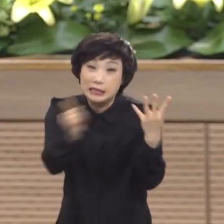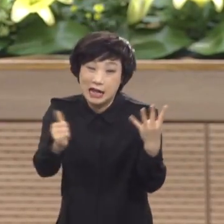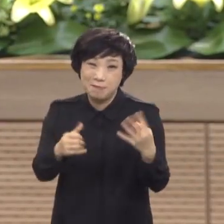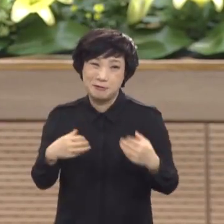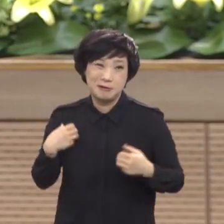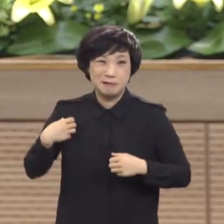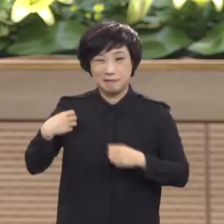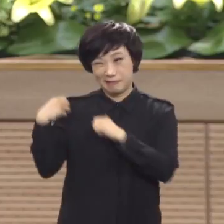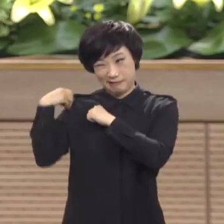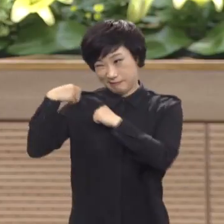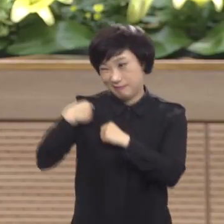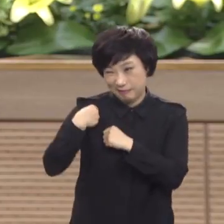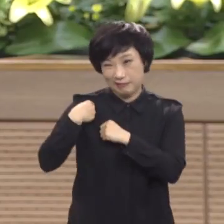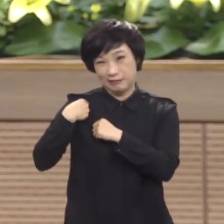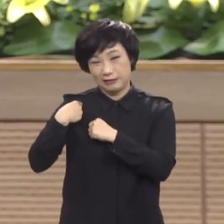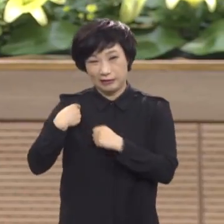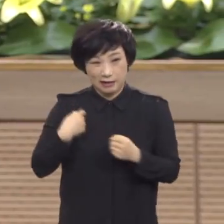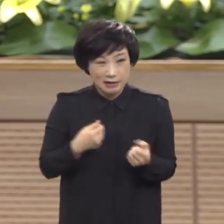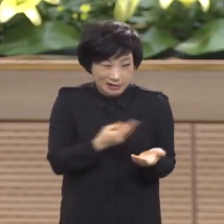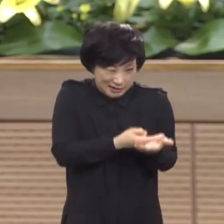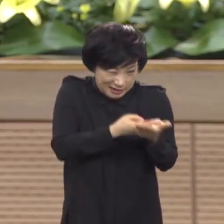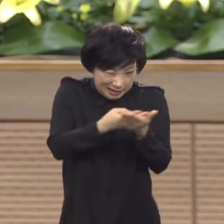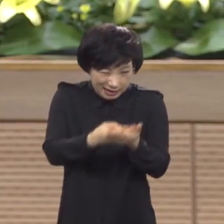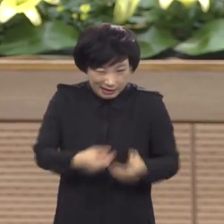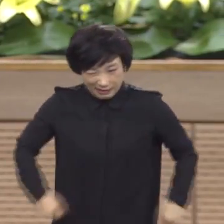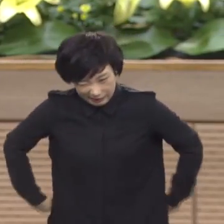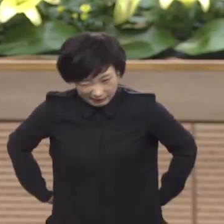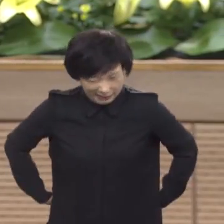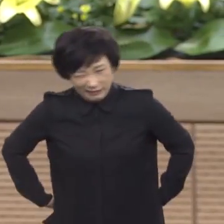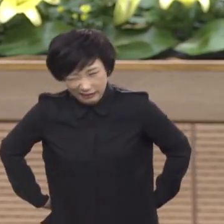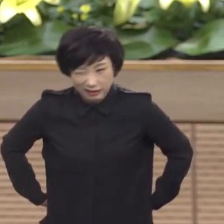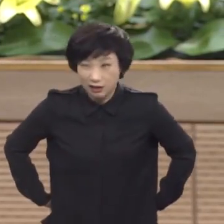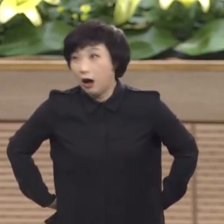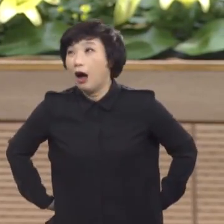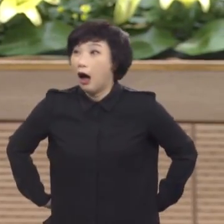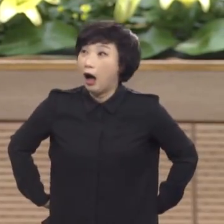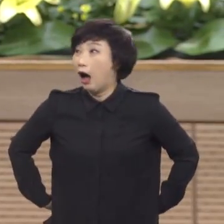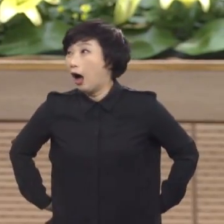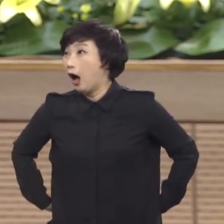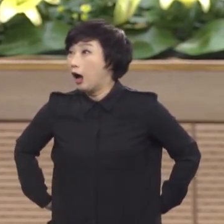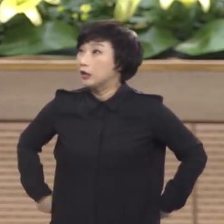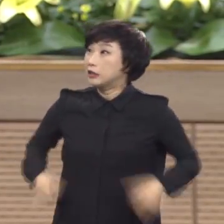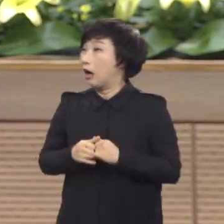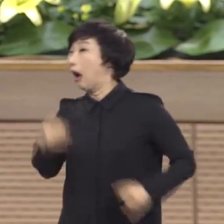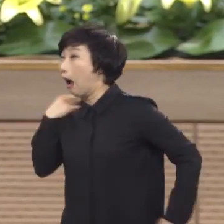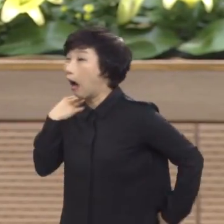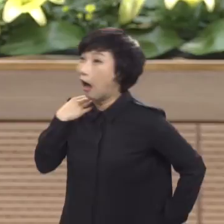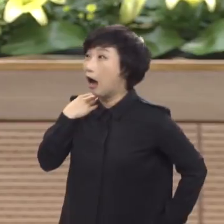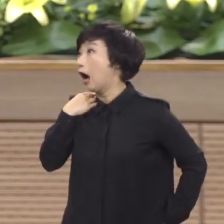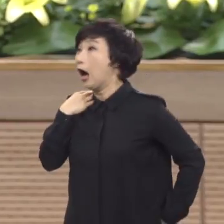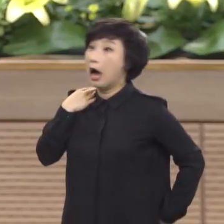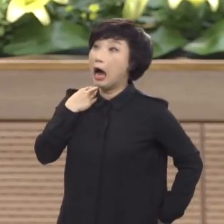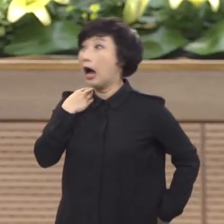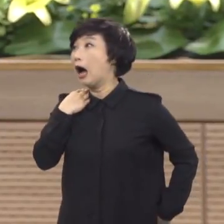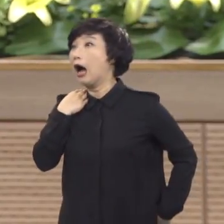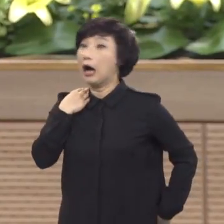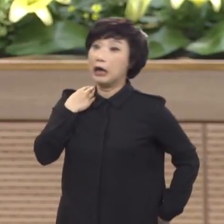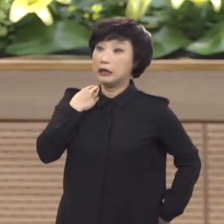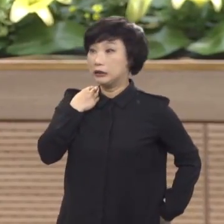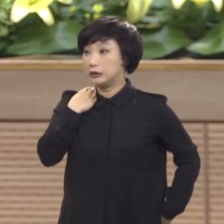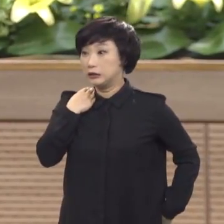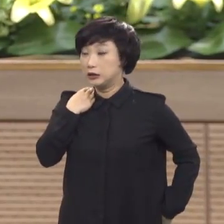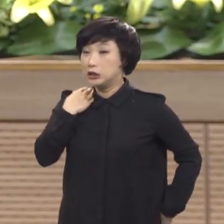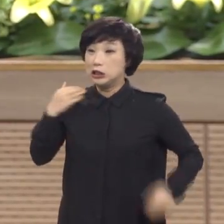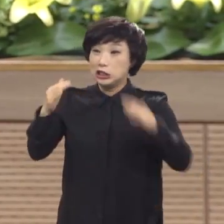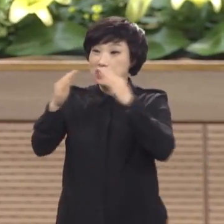왔어요. 와보니까 들어갈 수가 없잖아요. 지붕으로 올라갔어요. 어디서쯤 예수님을